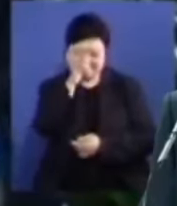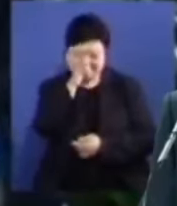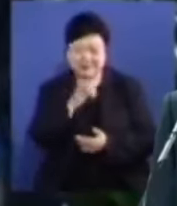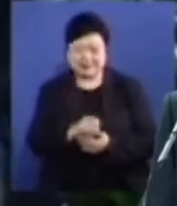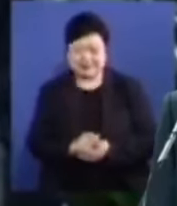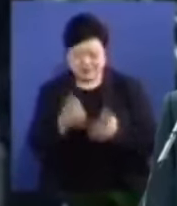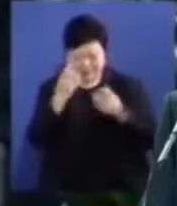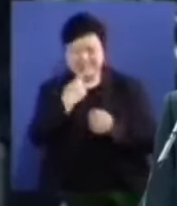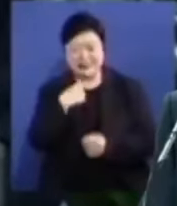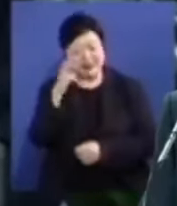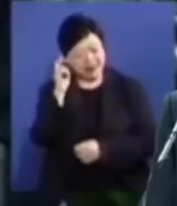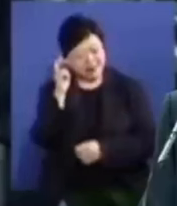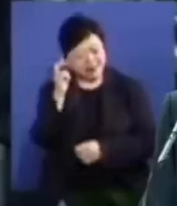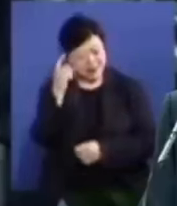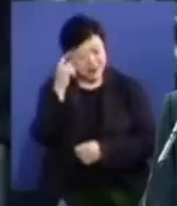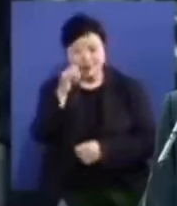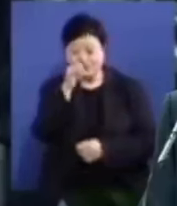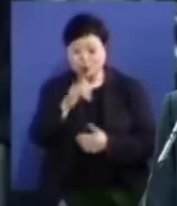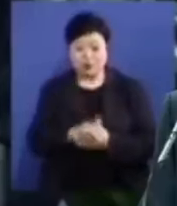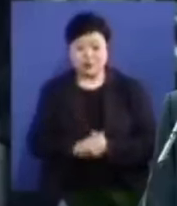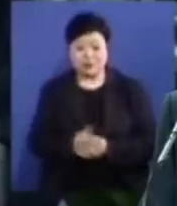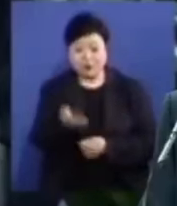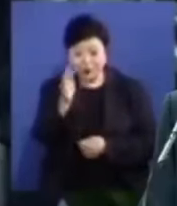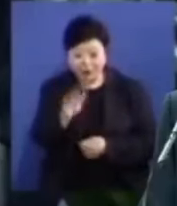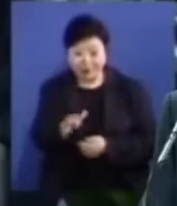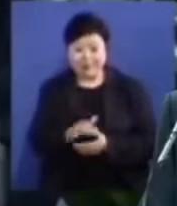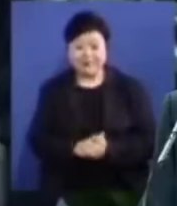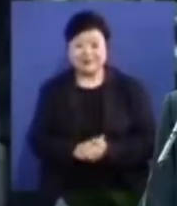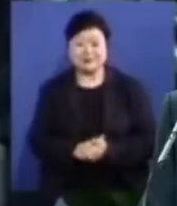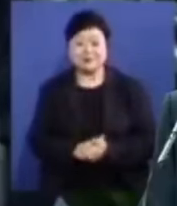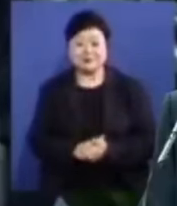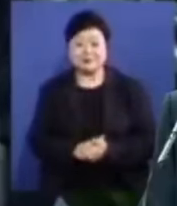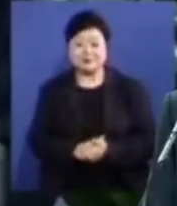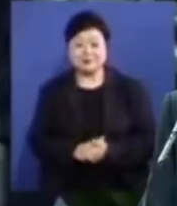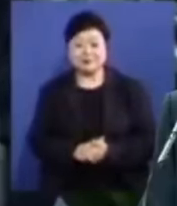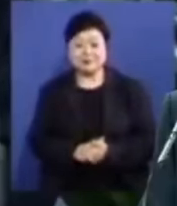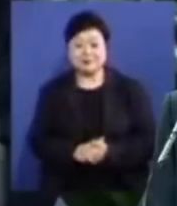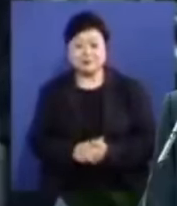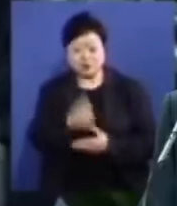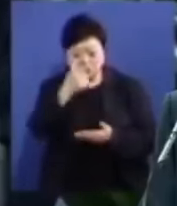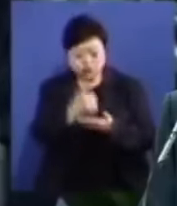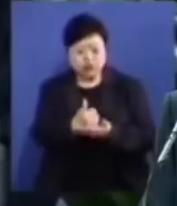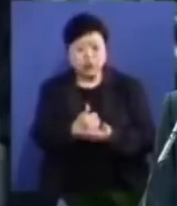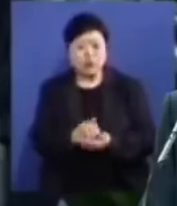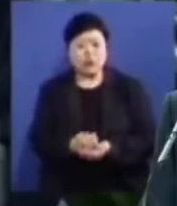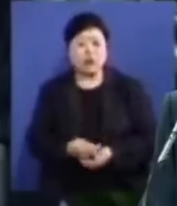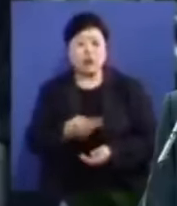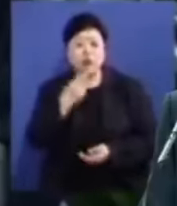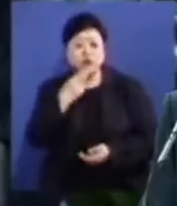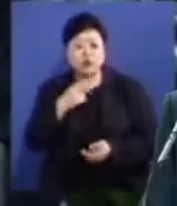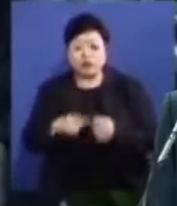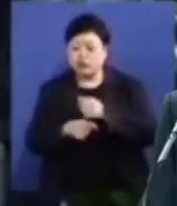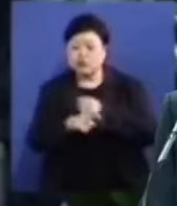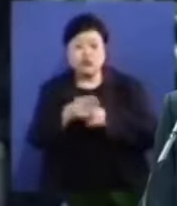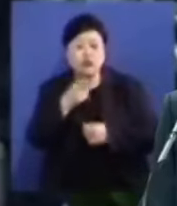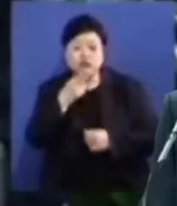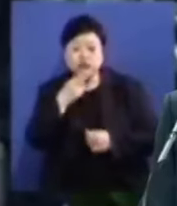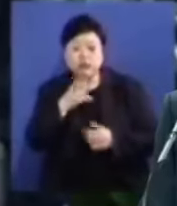고난을 당한다 그렇게 생각합니다. 그러나 아무런 이유가 없이